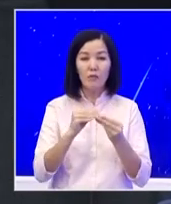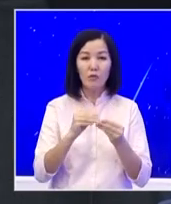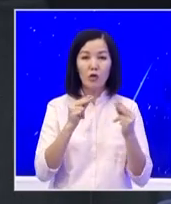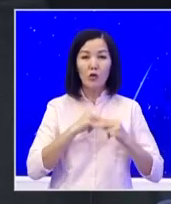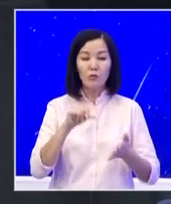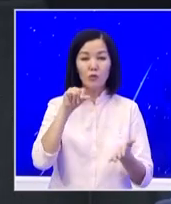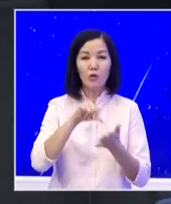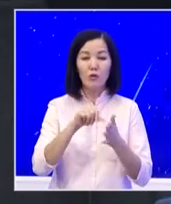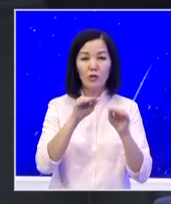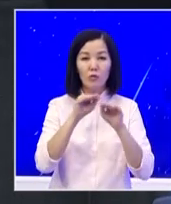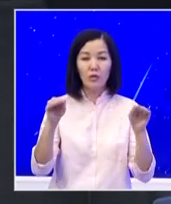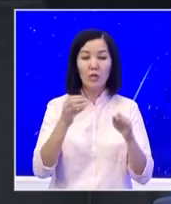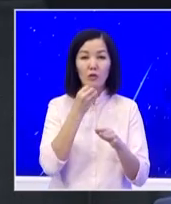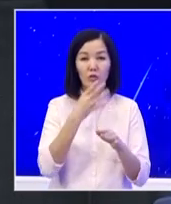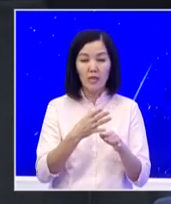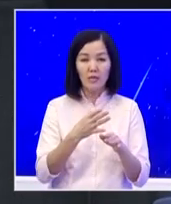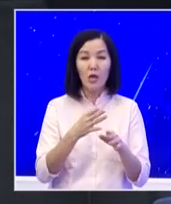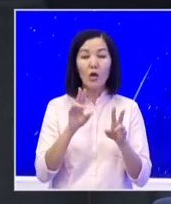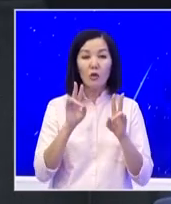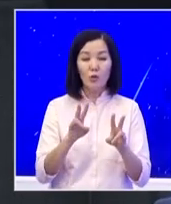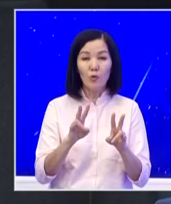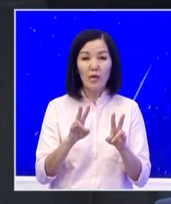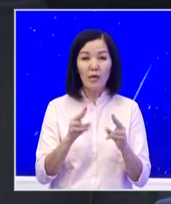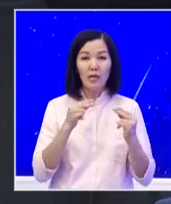жұмысқа орналастыру деңгейі жаман емес. Дегенмен біз